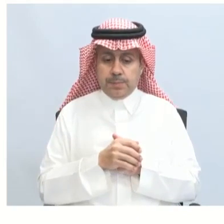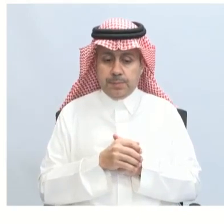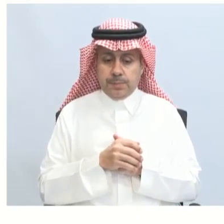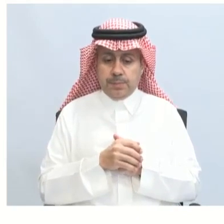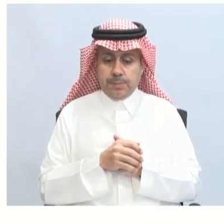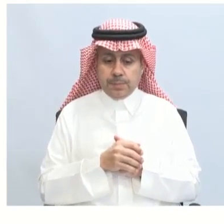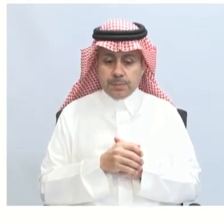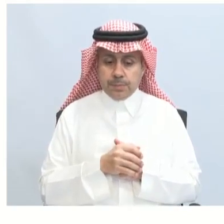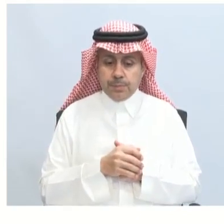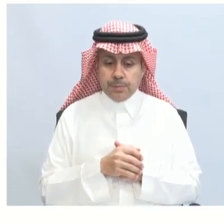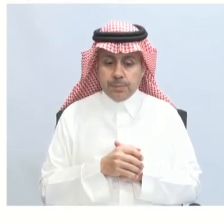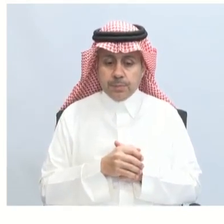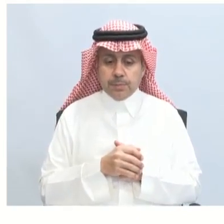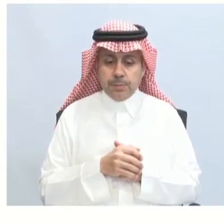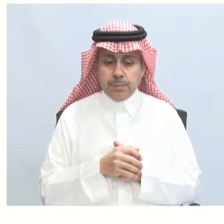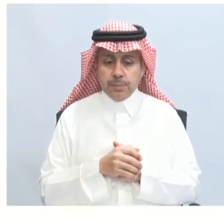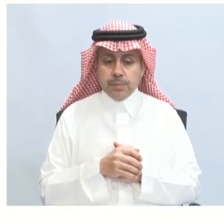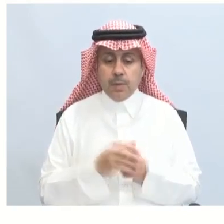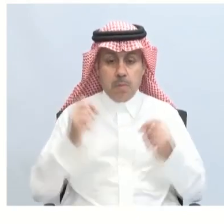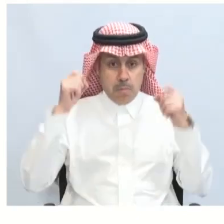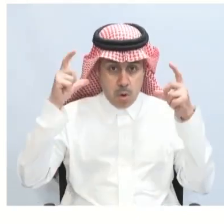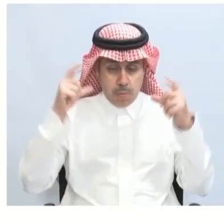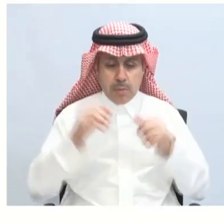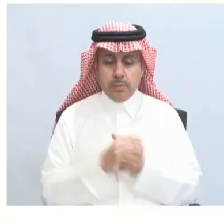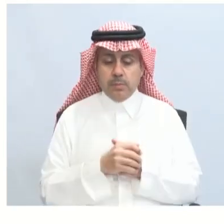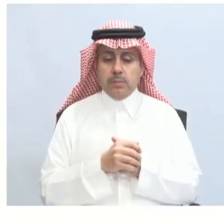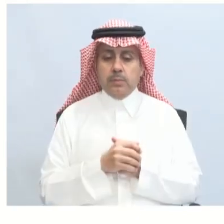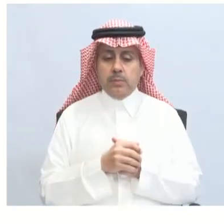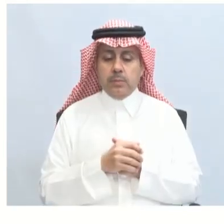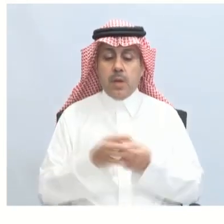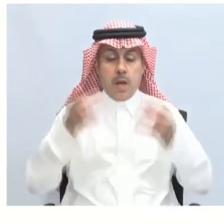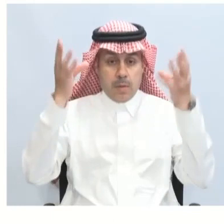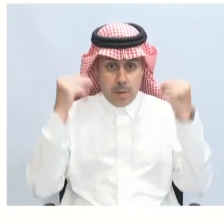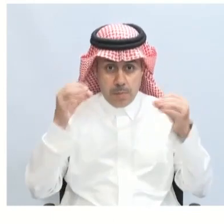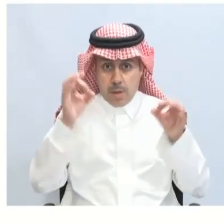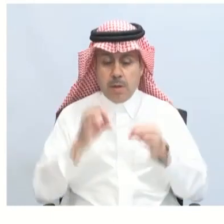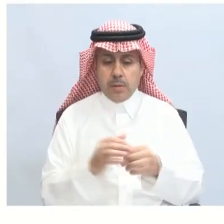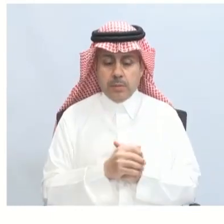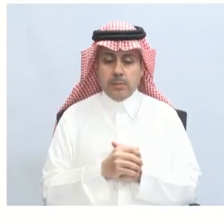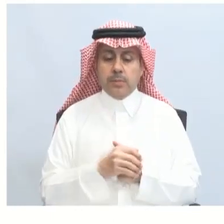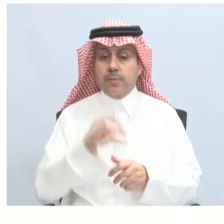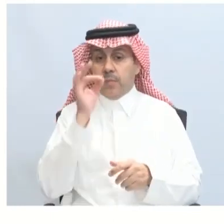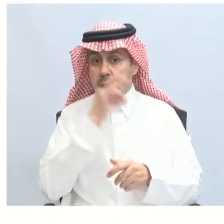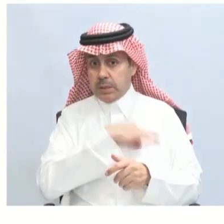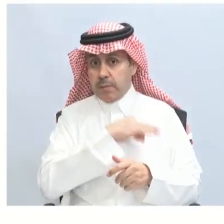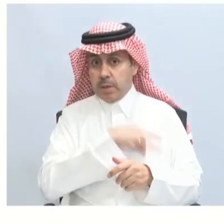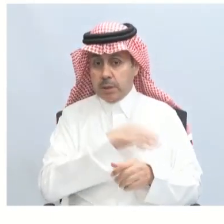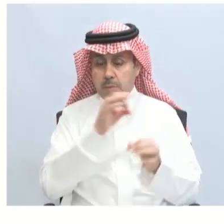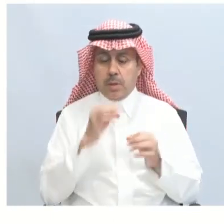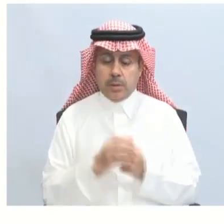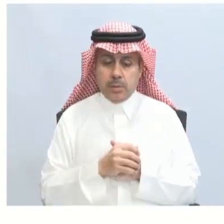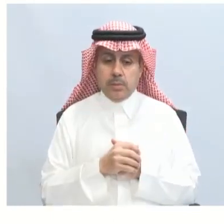نستفيد ما هي المعرفه او المعلومه التي اخذناها من هذه الايات استفدنا من هذه